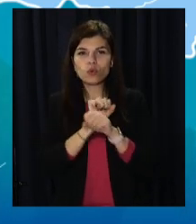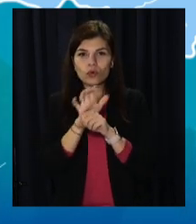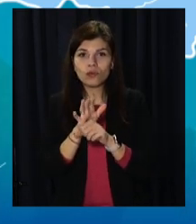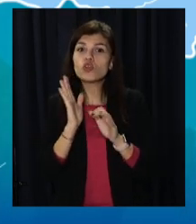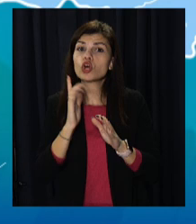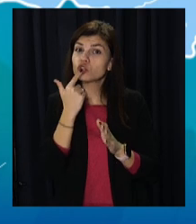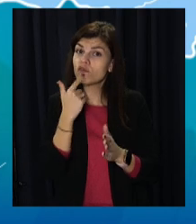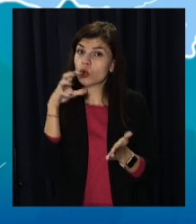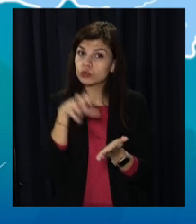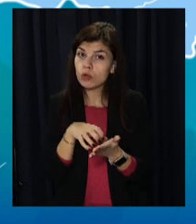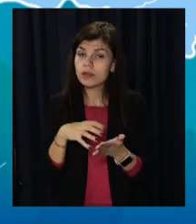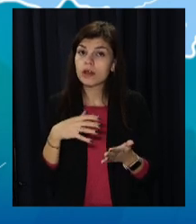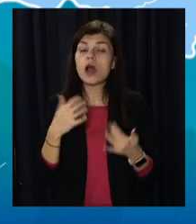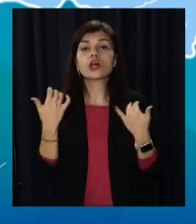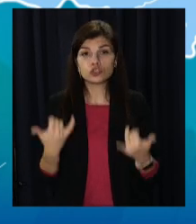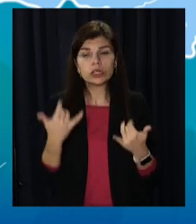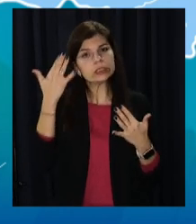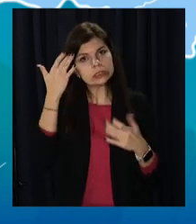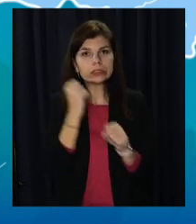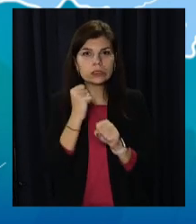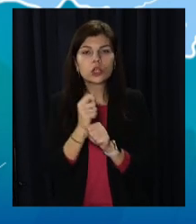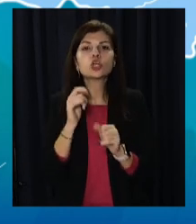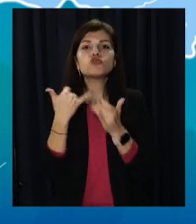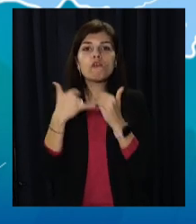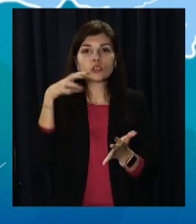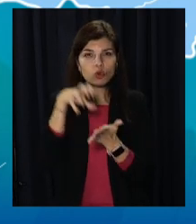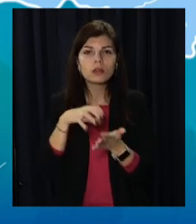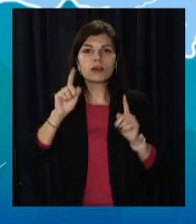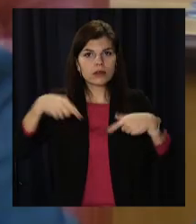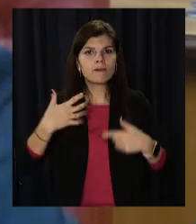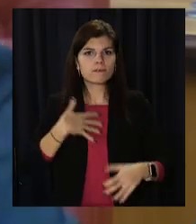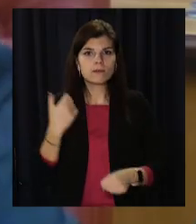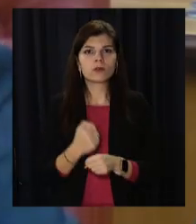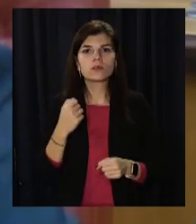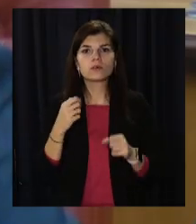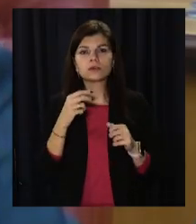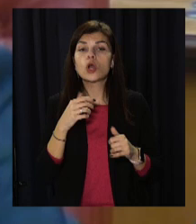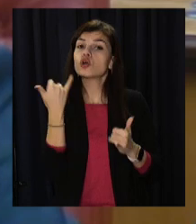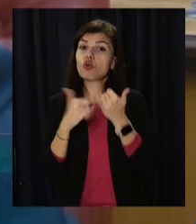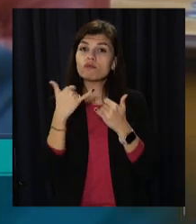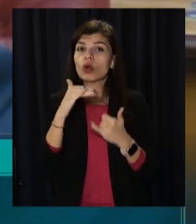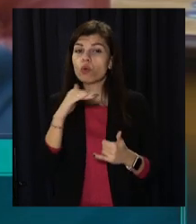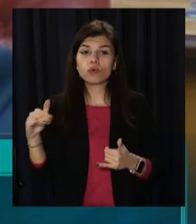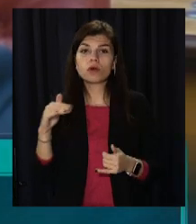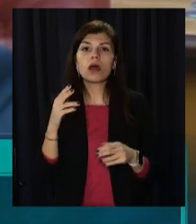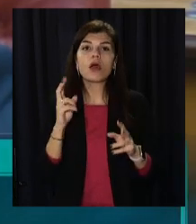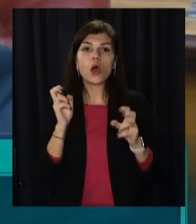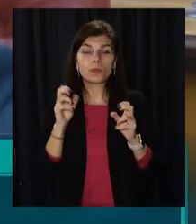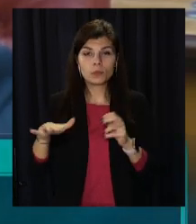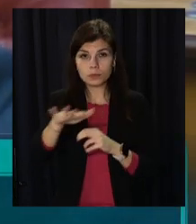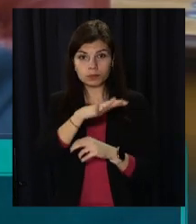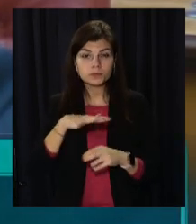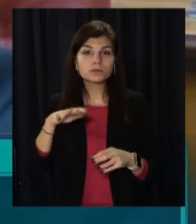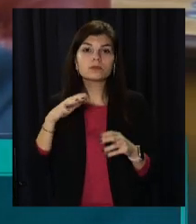у червоній зоні карантину, тепер його вимагатимуть і в жовтій. У жовтому рівні епідемічної небезпеки